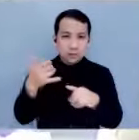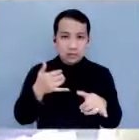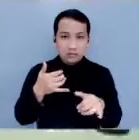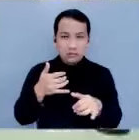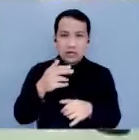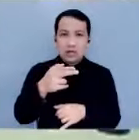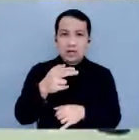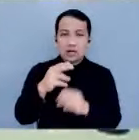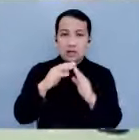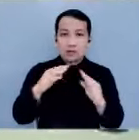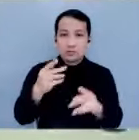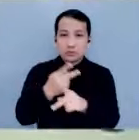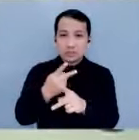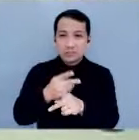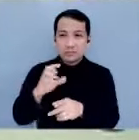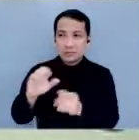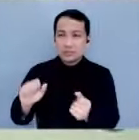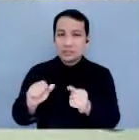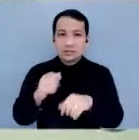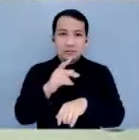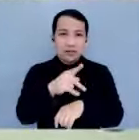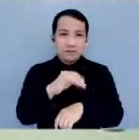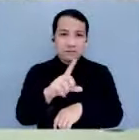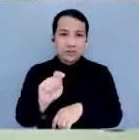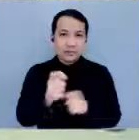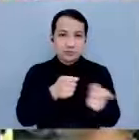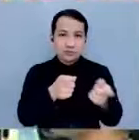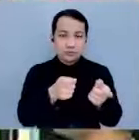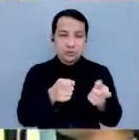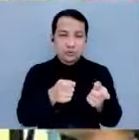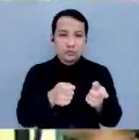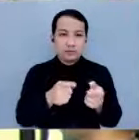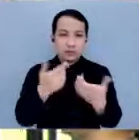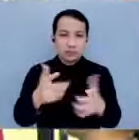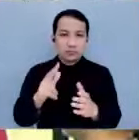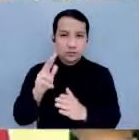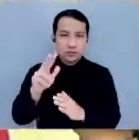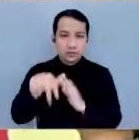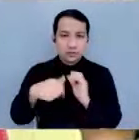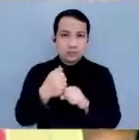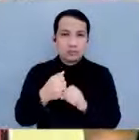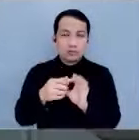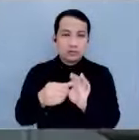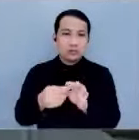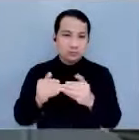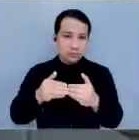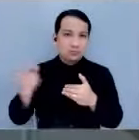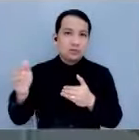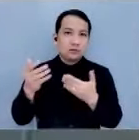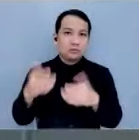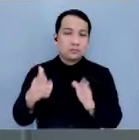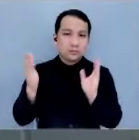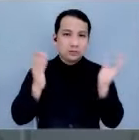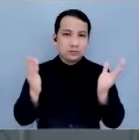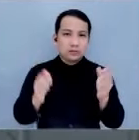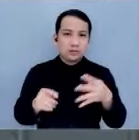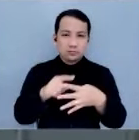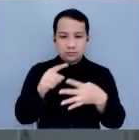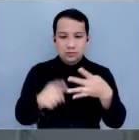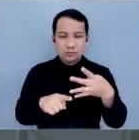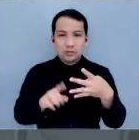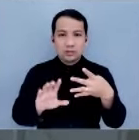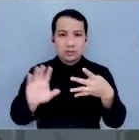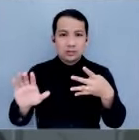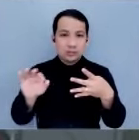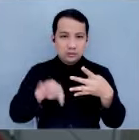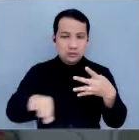NAIA. At matapos ang ikatlong taon, kailangan na ulit nilang sumali sa bidding para makapagpatuloy ng serbisyo. Apat na service provider ang kailangan